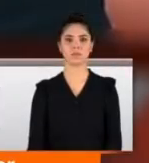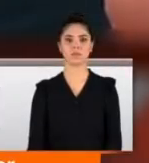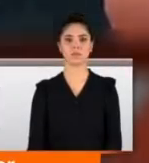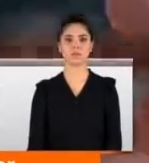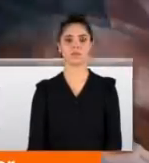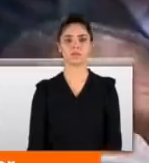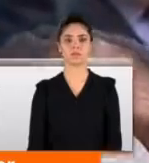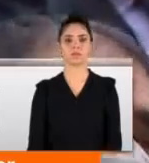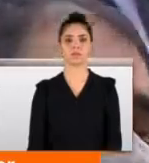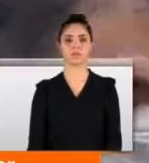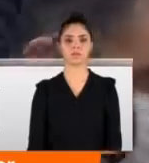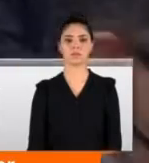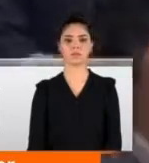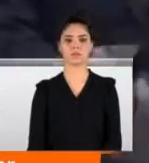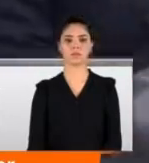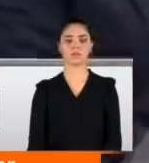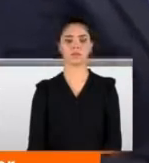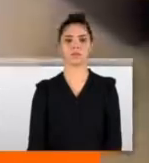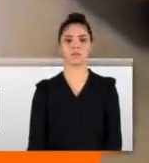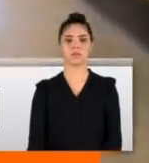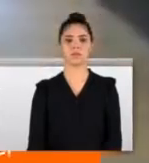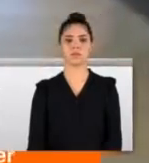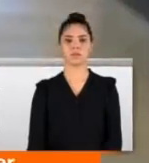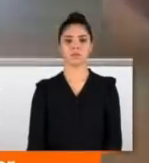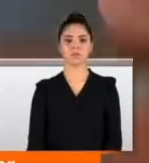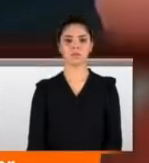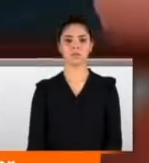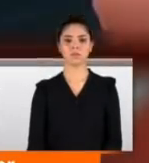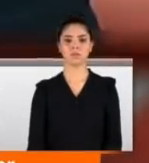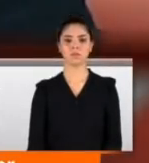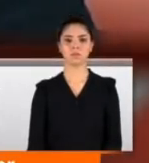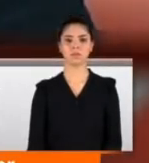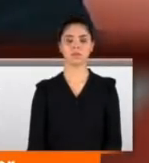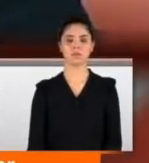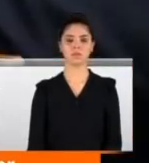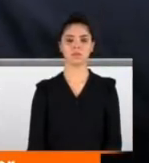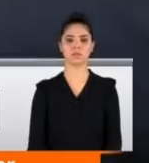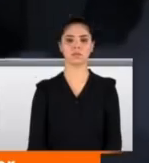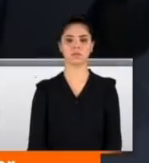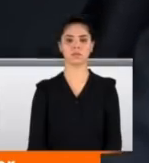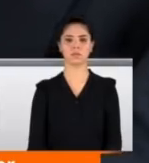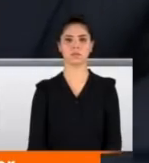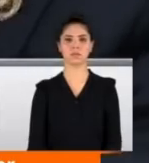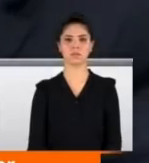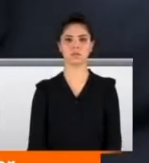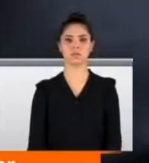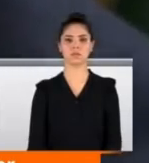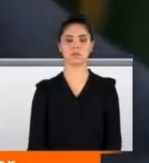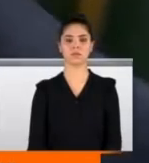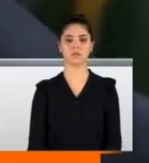CHP yönetimi tarafından da desteklenmesi, arka çıkılması asla ve kata kabul edilemez.